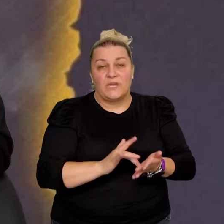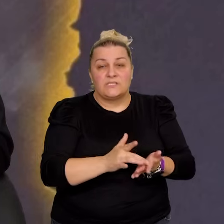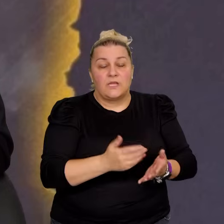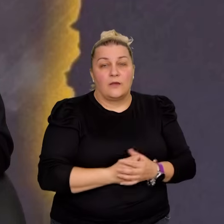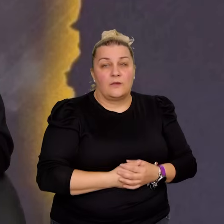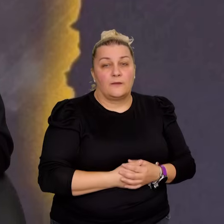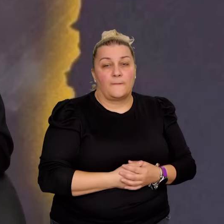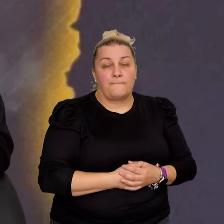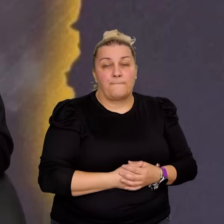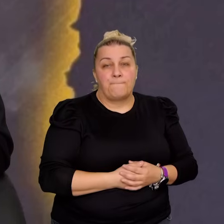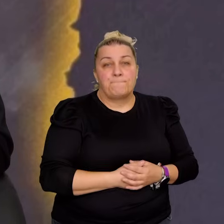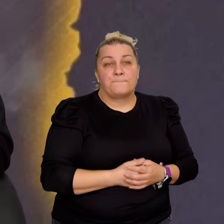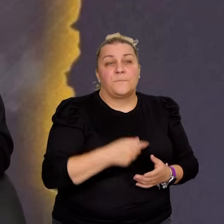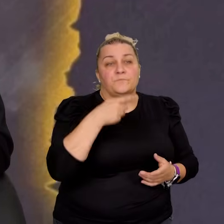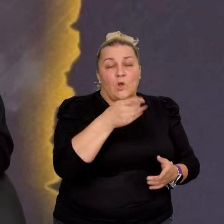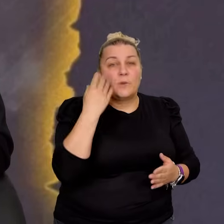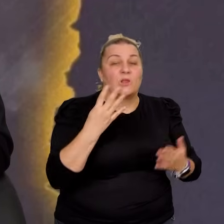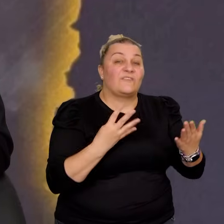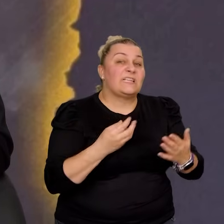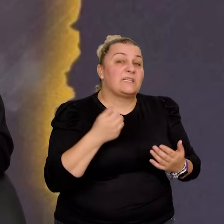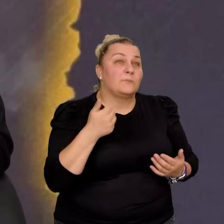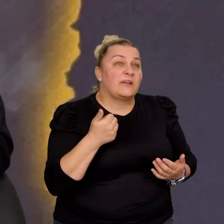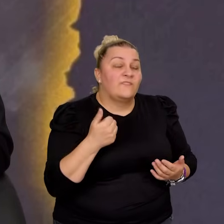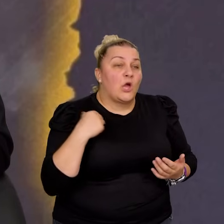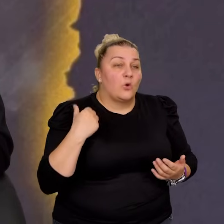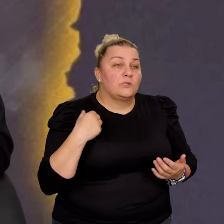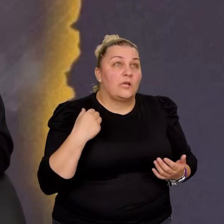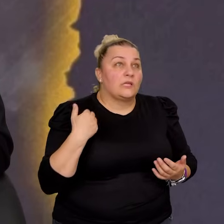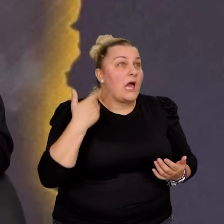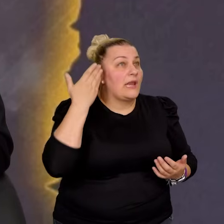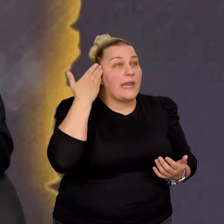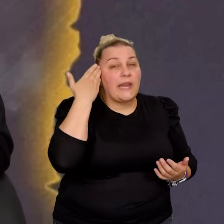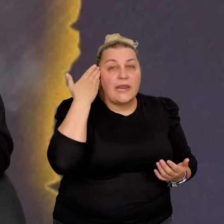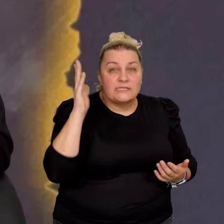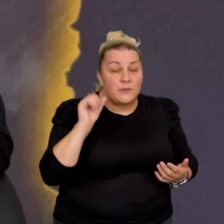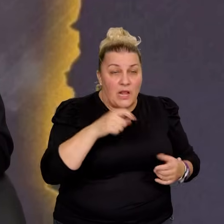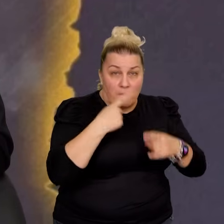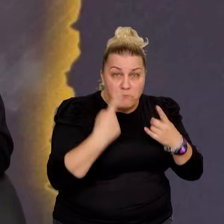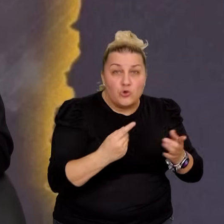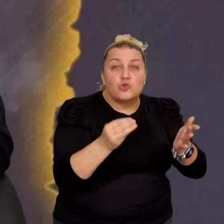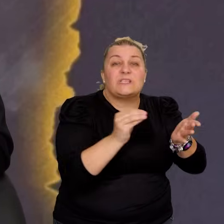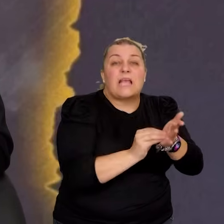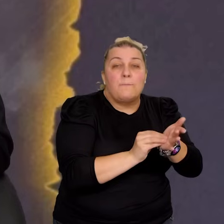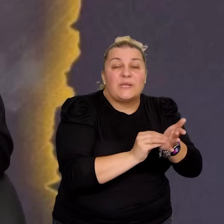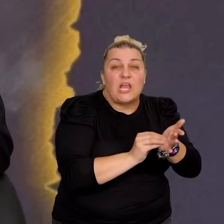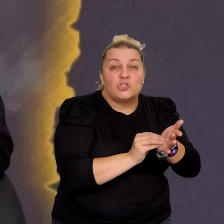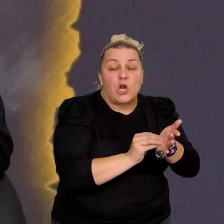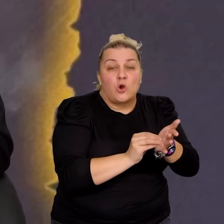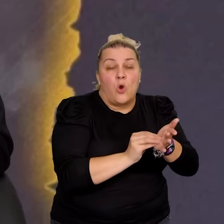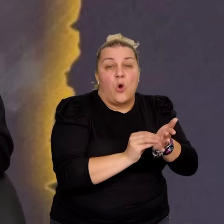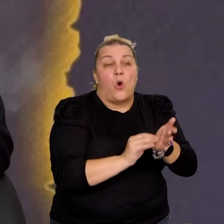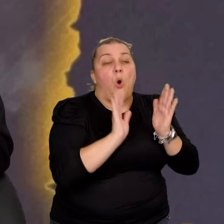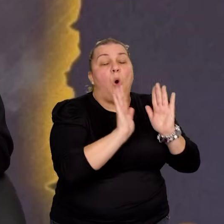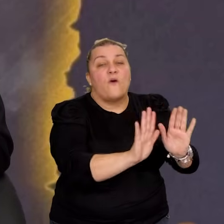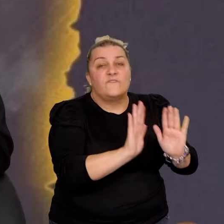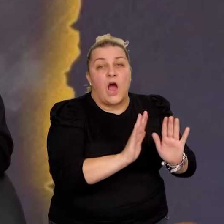za 91. godinu, znači ne znam da uopće postoji zabilježeno u novijoj ljudskoj povijesti